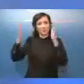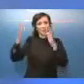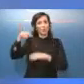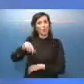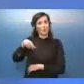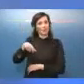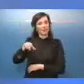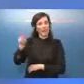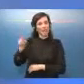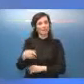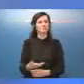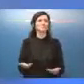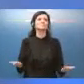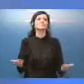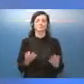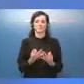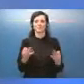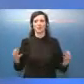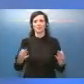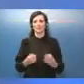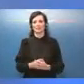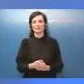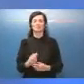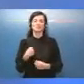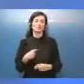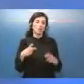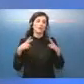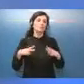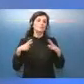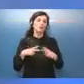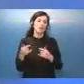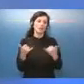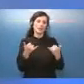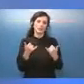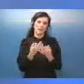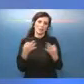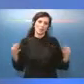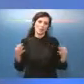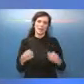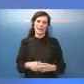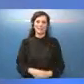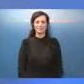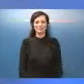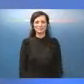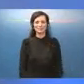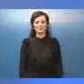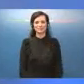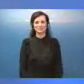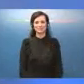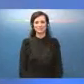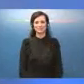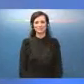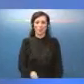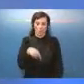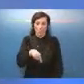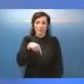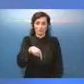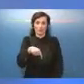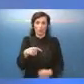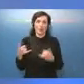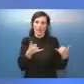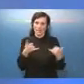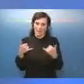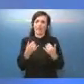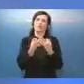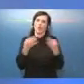delle grandi difficoltà che Spero stanno che sia attraversando le lontano aziende, i ancora. lavoratori, in particolare quelli autonomi, i liberi professionisti. Siamo Questo qua,